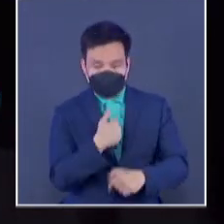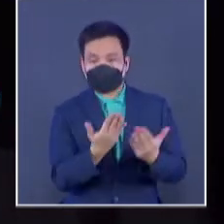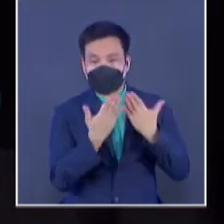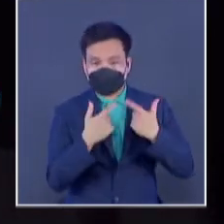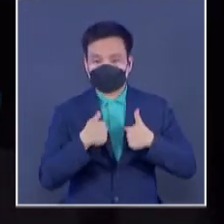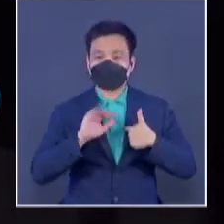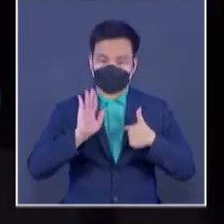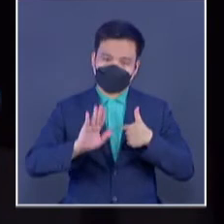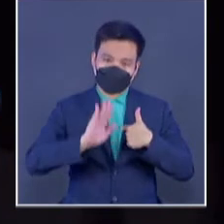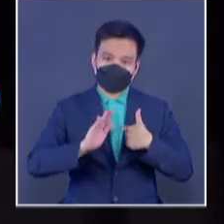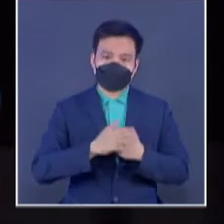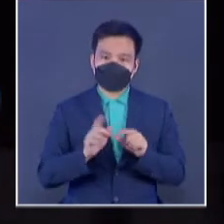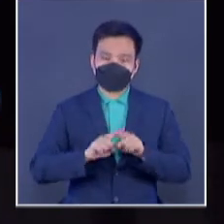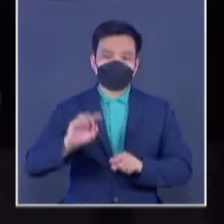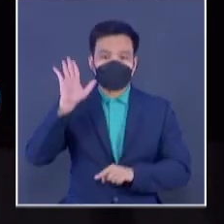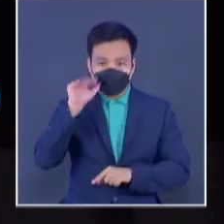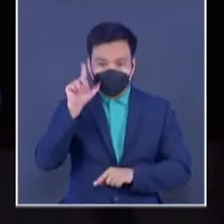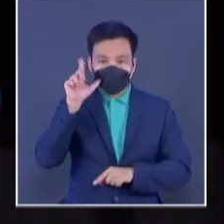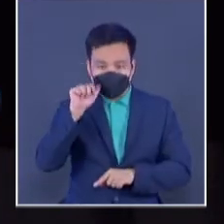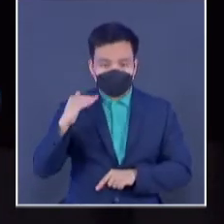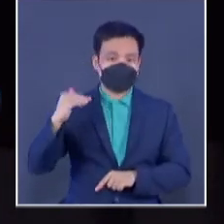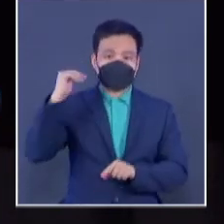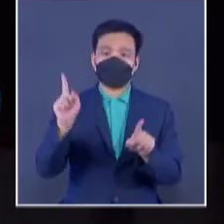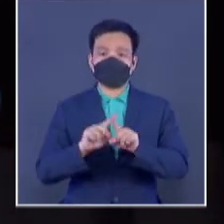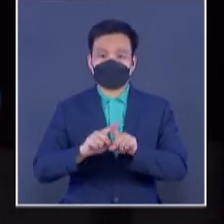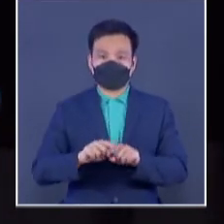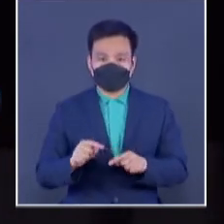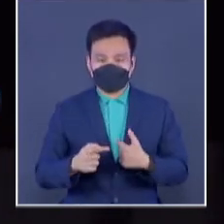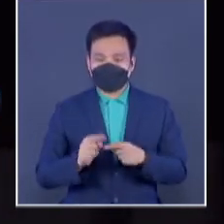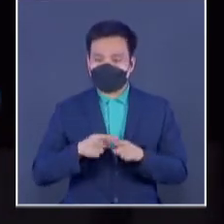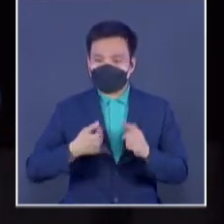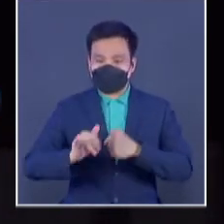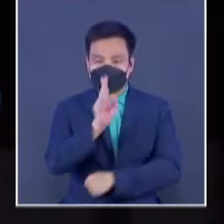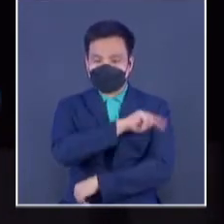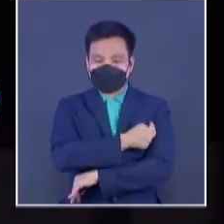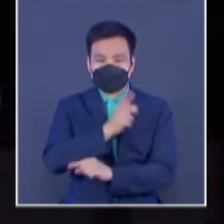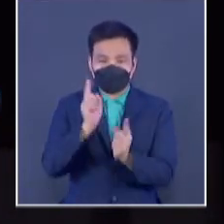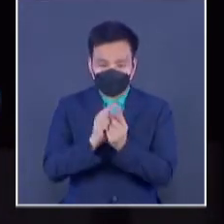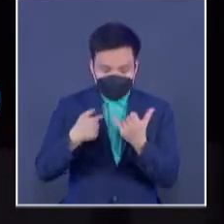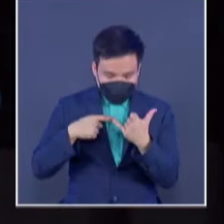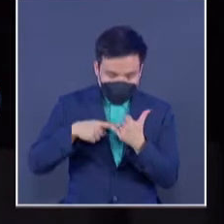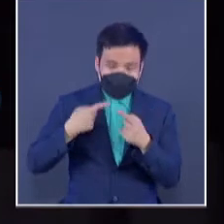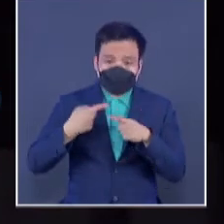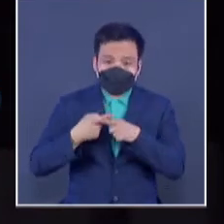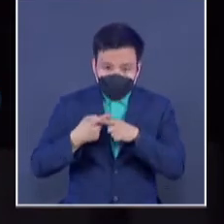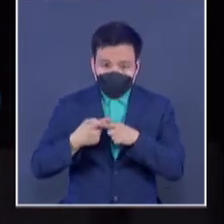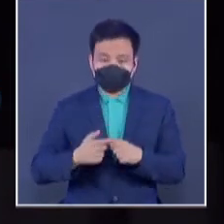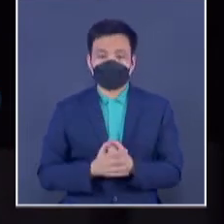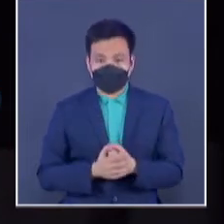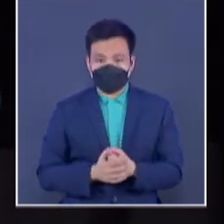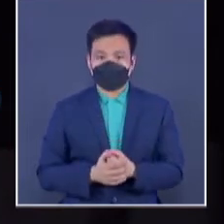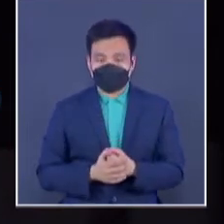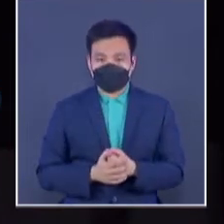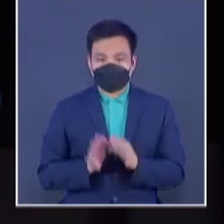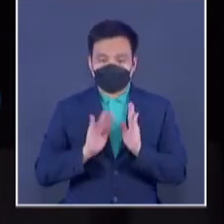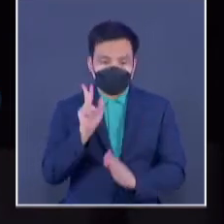งคุณพ่อคุณแม่ทั้งพี่เลยคือเขามีความรู้สึกว่ากลัวเราไปเจ็บตัวไม่อยากให้คนแบบมาคาดหวังว่าเฮ้ยฝากใครแล้วจะต้องแต่งงานแน่ๆเล